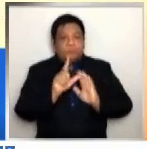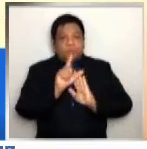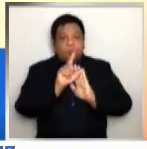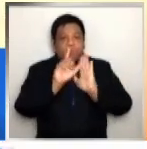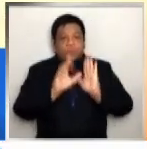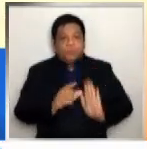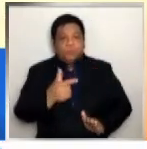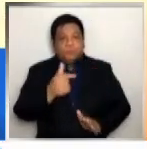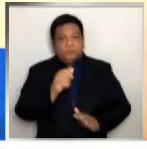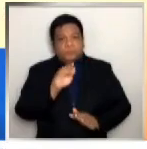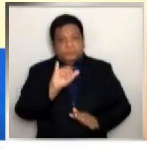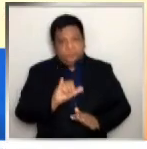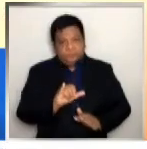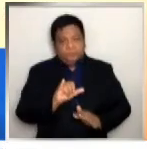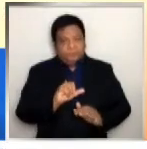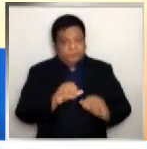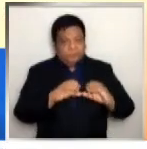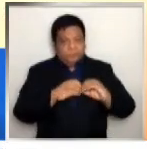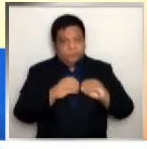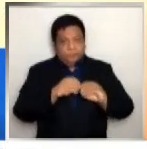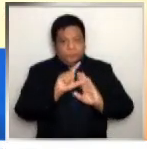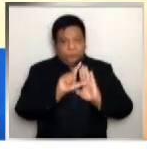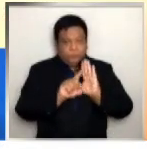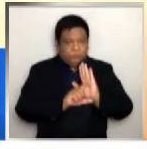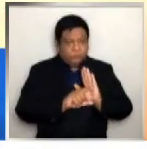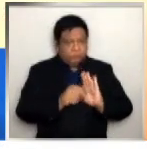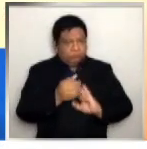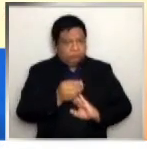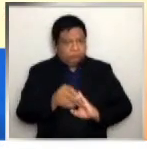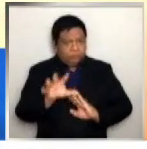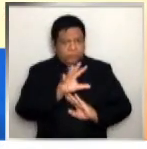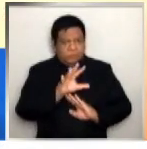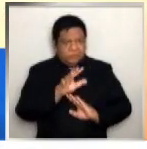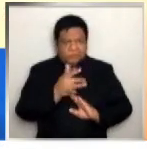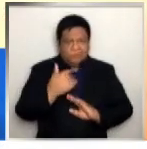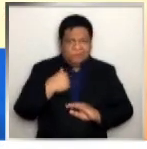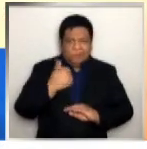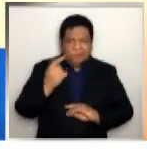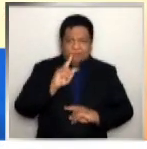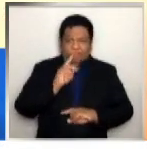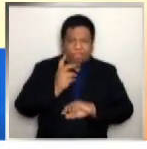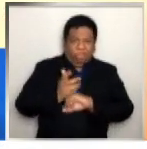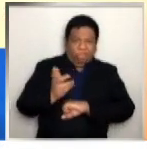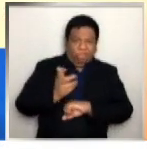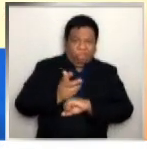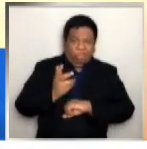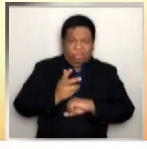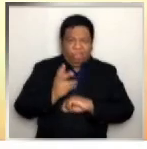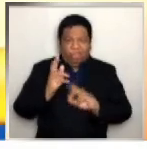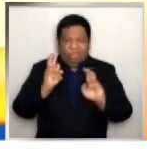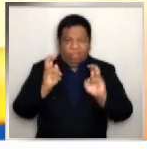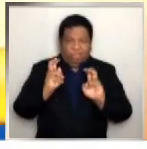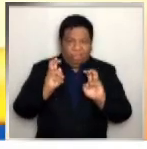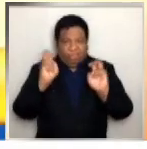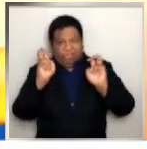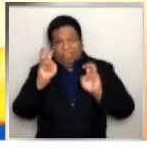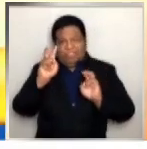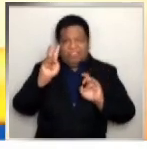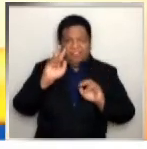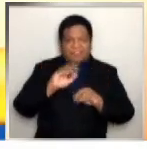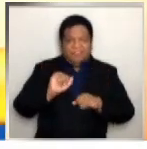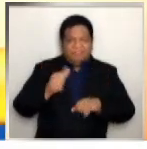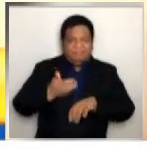Attorney, good morning. Hindi talaga mawawala yung mga magulang, no? They're very mga parents. Parents, di ba?